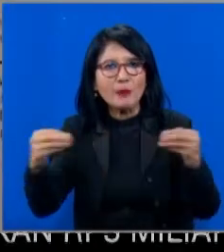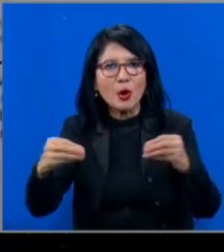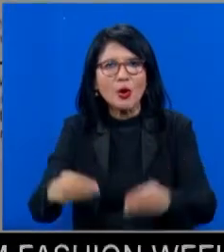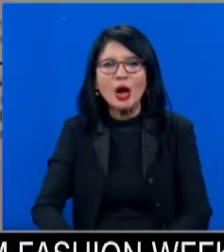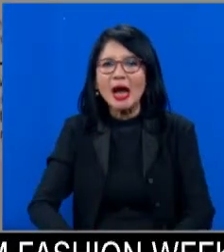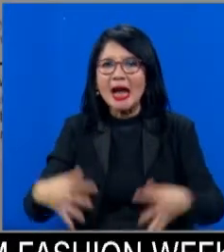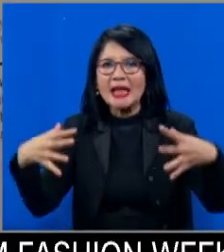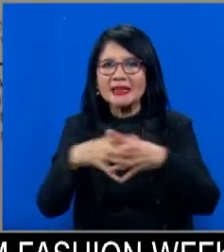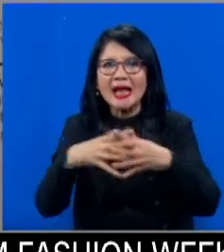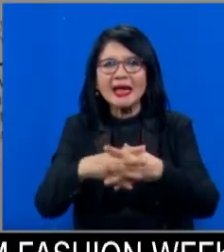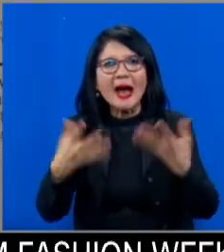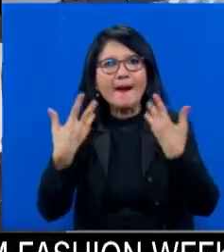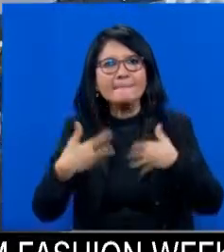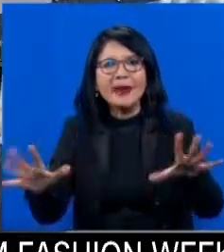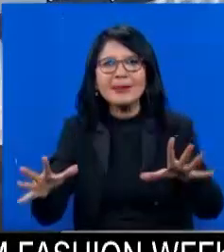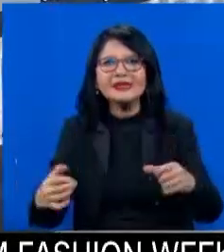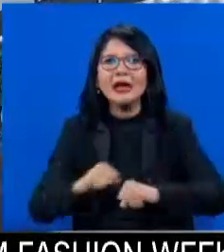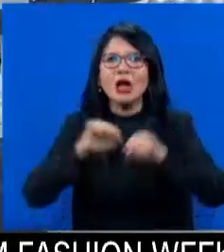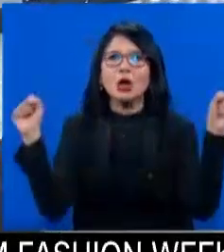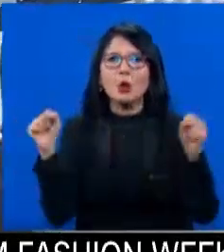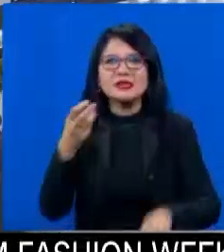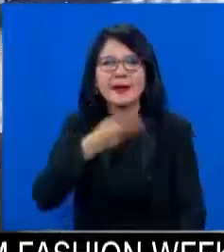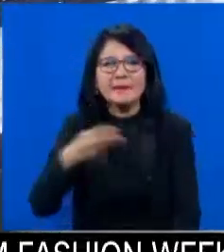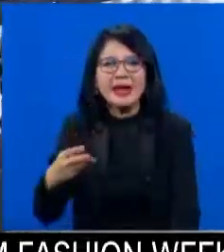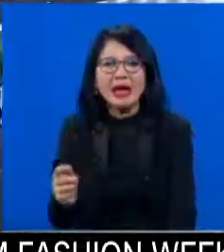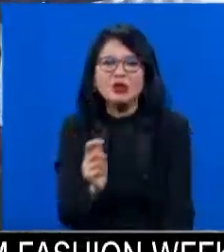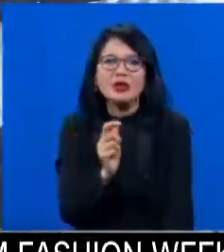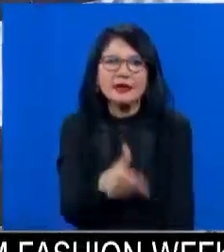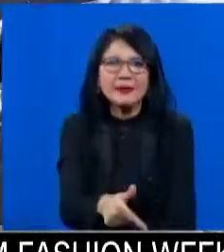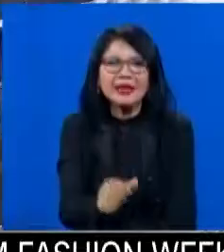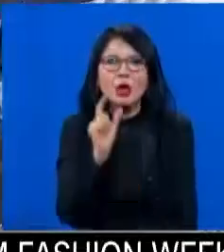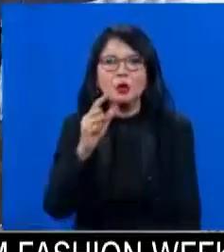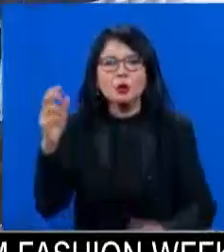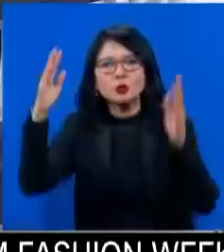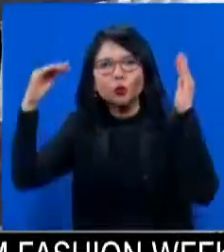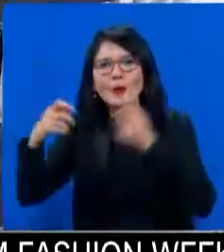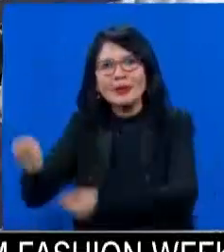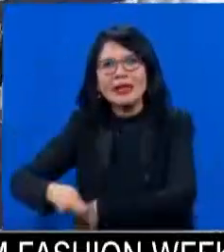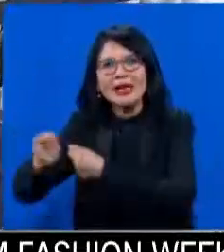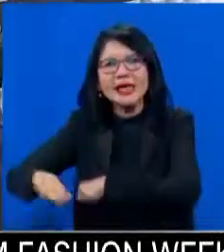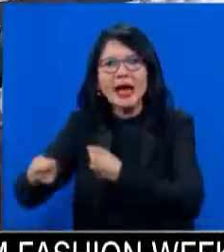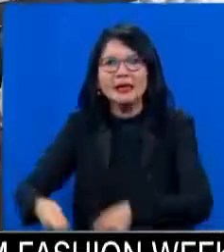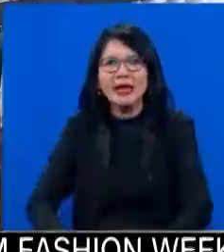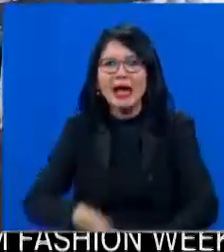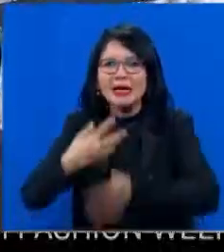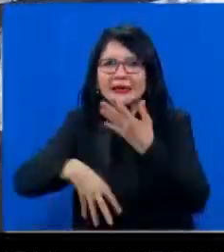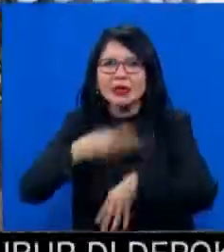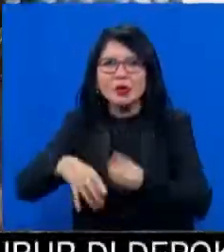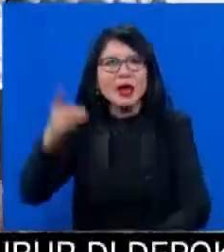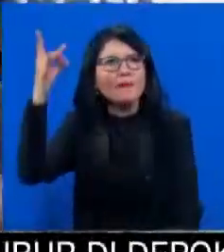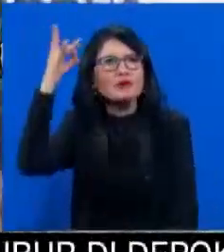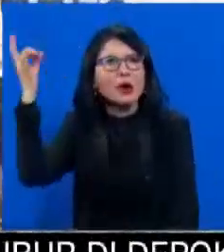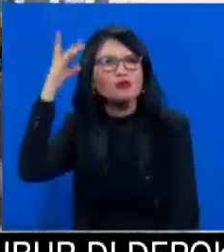partikelir atau tanah bebas dari kekuasaan Belanda ini dibeli oleh Castelein untuk pertanian dan perkebunan yang dikelola para budak